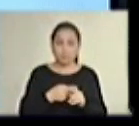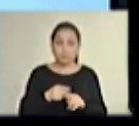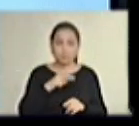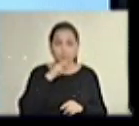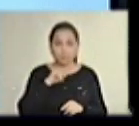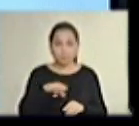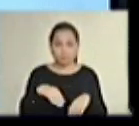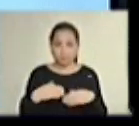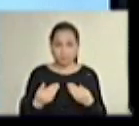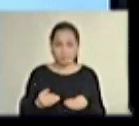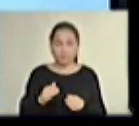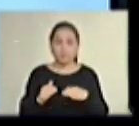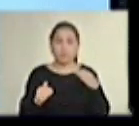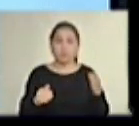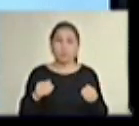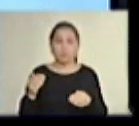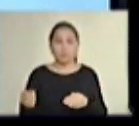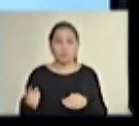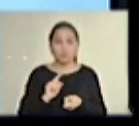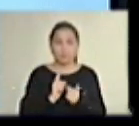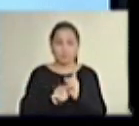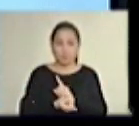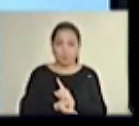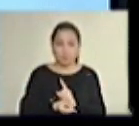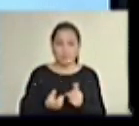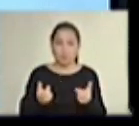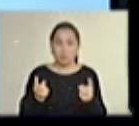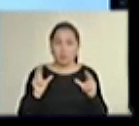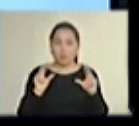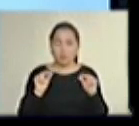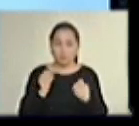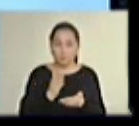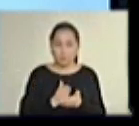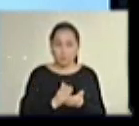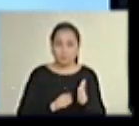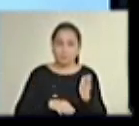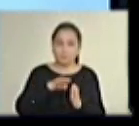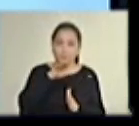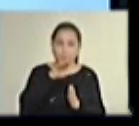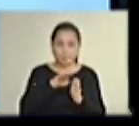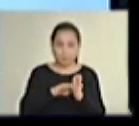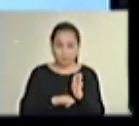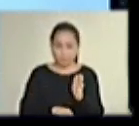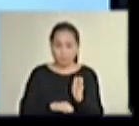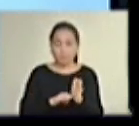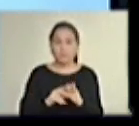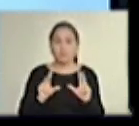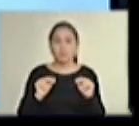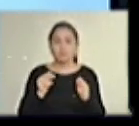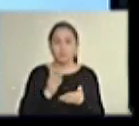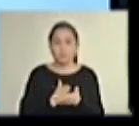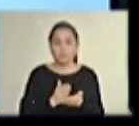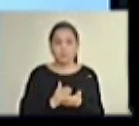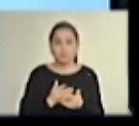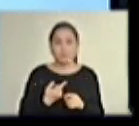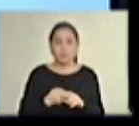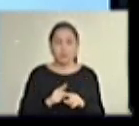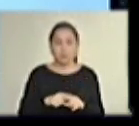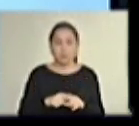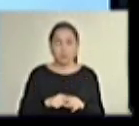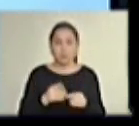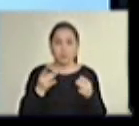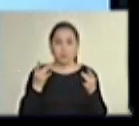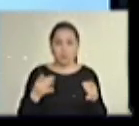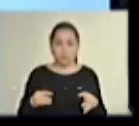yerda chapga, o'ngga buriladigan qismi bor va yuqoriga hamda pastga ko'taradigan qismi bor. Demak, bu ham